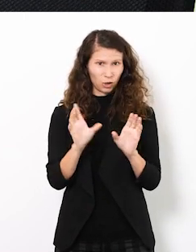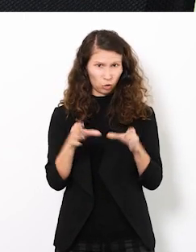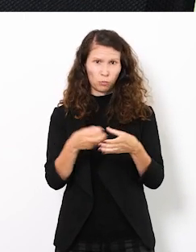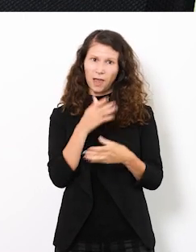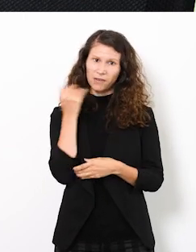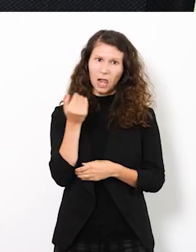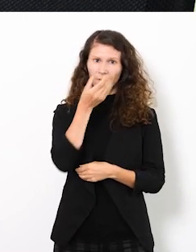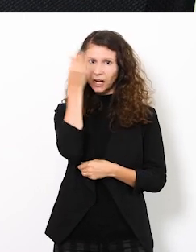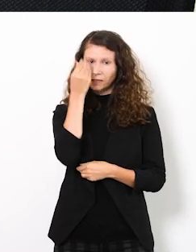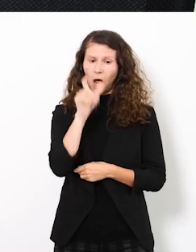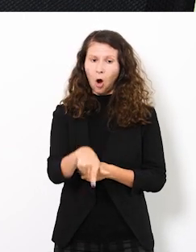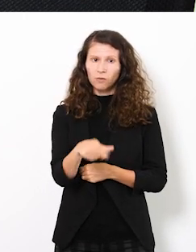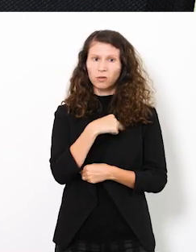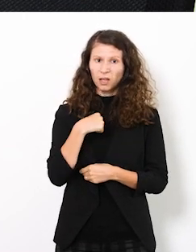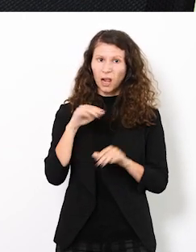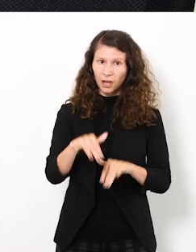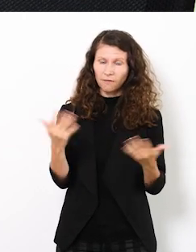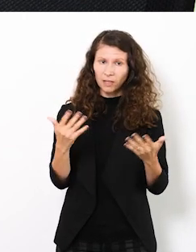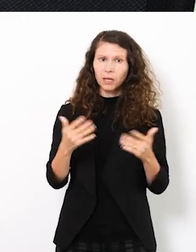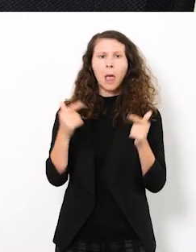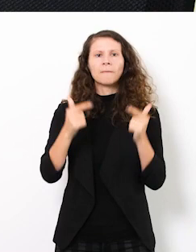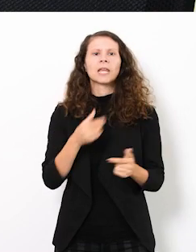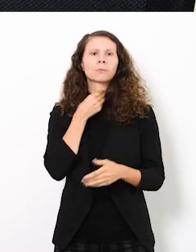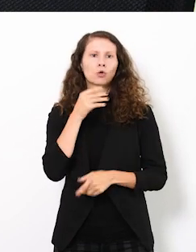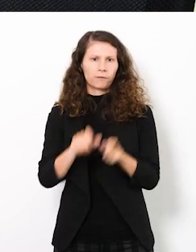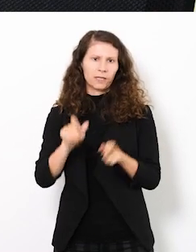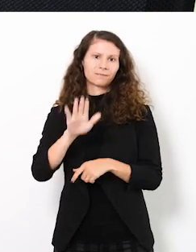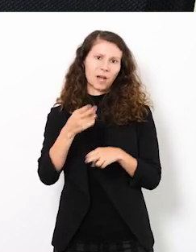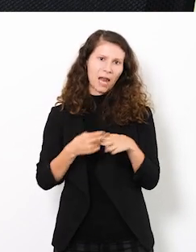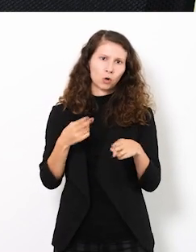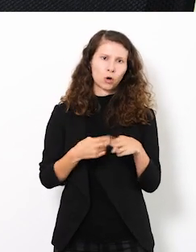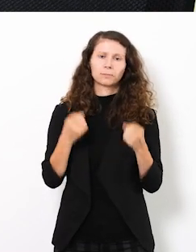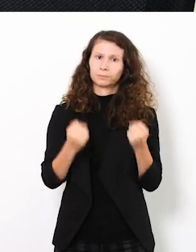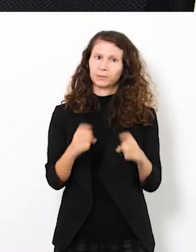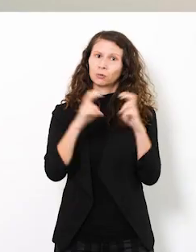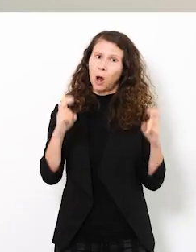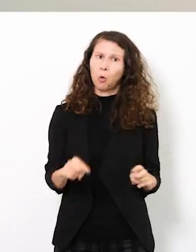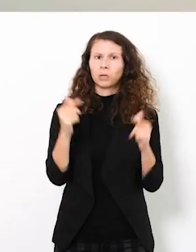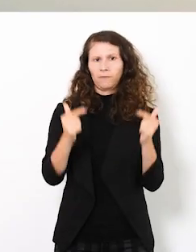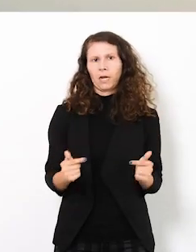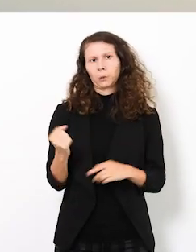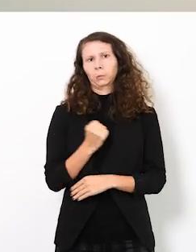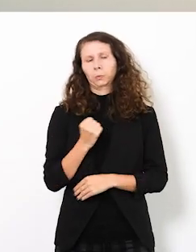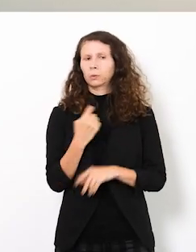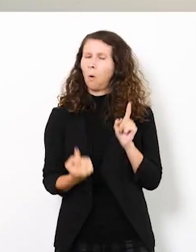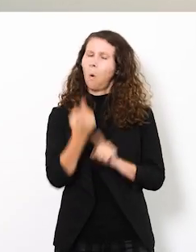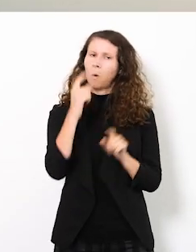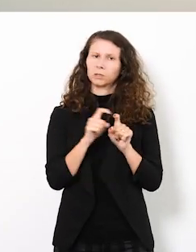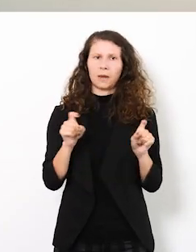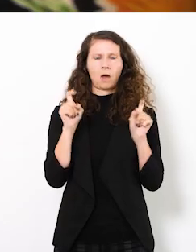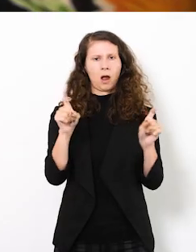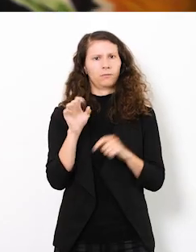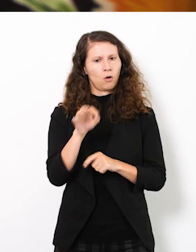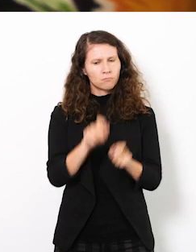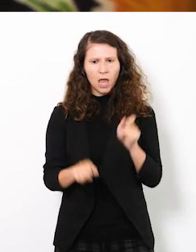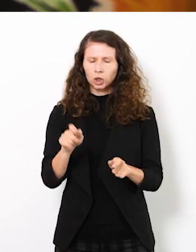viele Nachteile hatte, sind Pflegebedürftigen und deren Angehörige, vor allem eben die Pflege zu Hause war ein Riesenthema für die Menschen, das